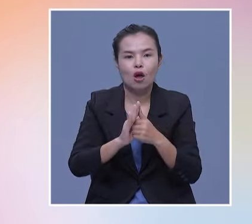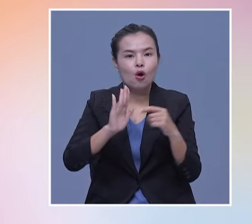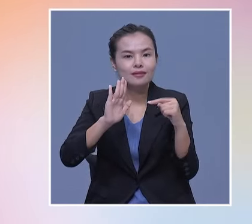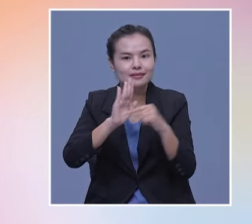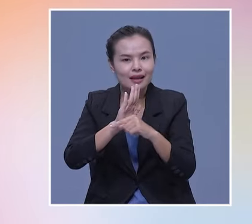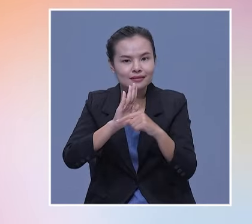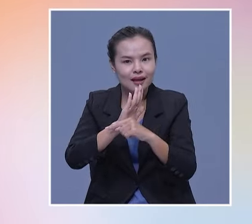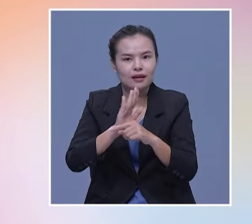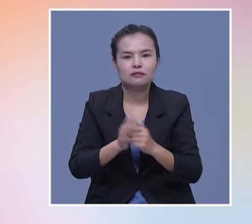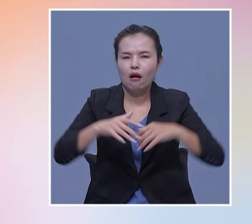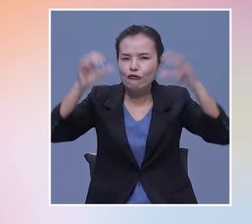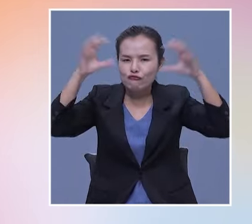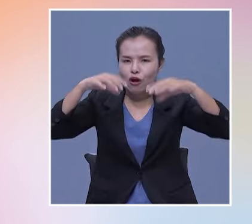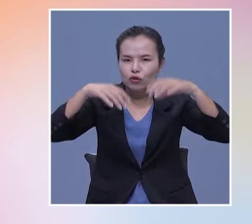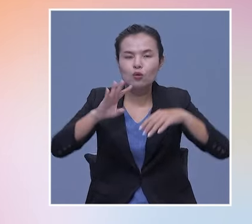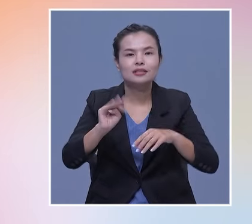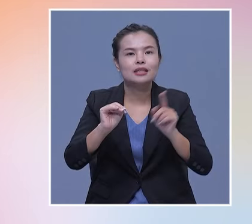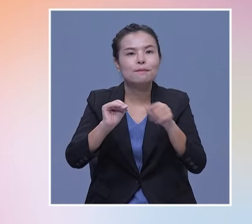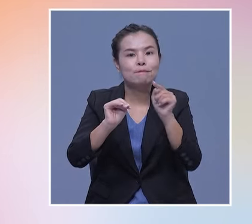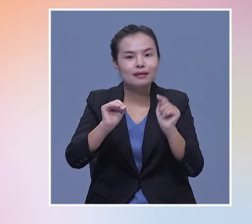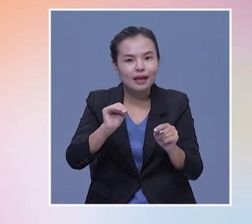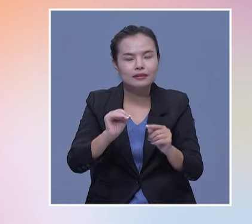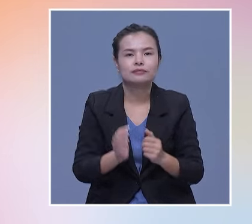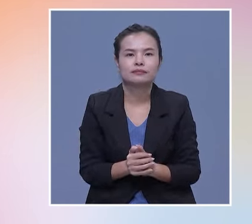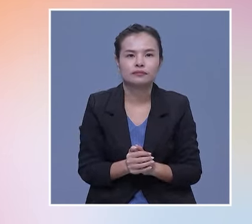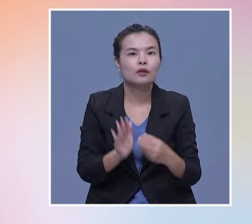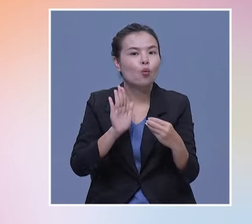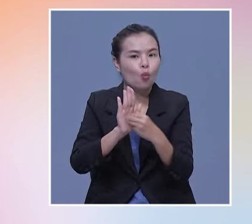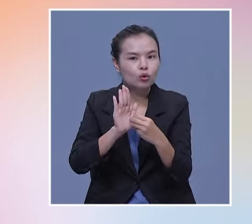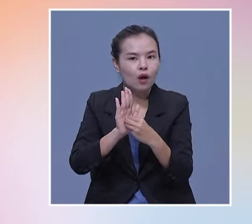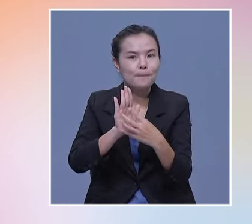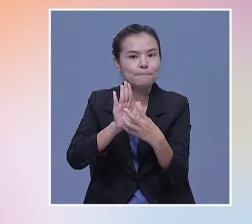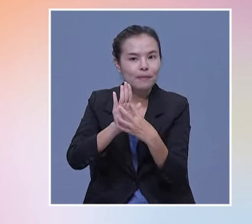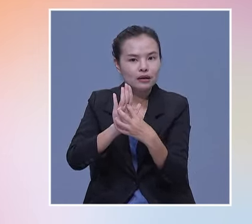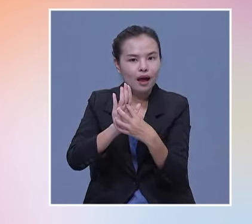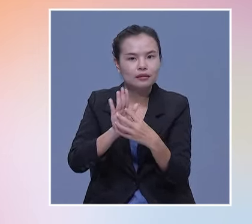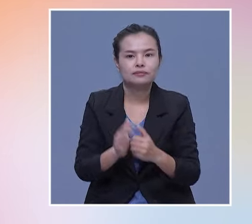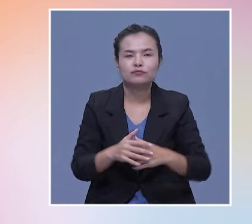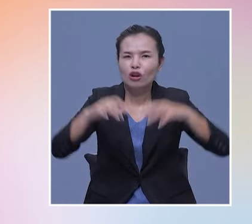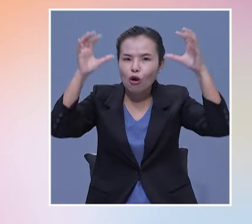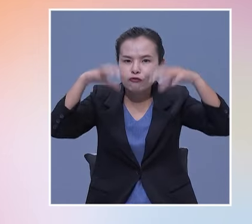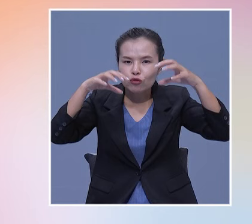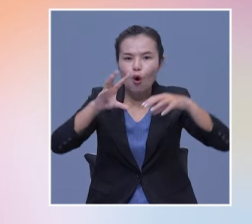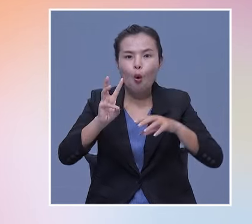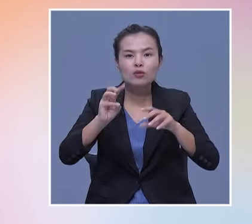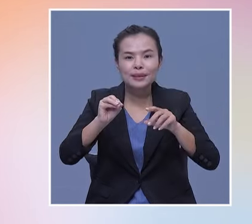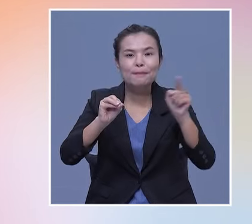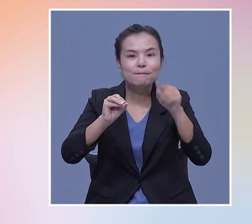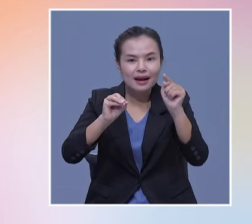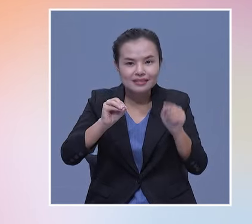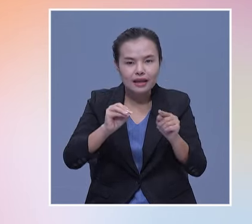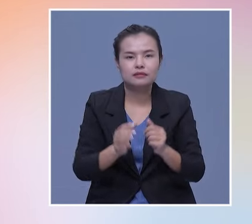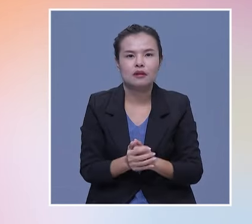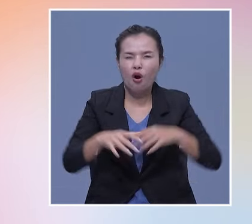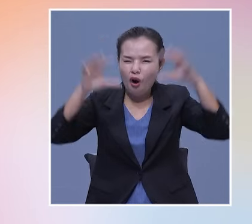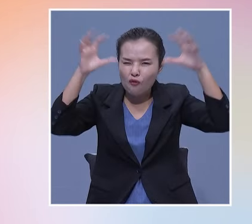เหนือมีฝนฟ้าคะนอง 40ของพื้นที่นะครับกรุงเทพปริมณฑลจะเจอฝน 60%และ